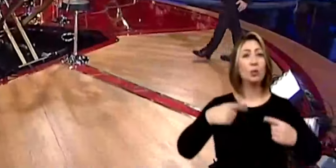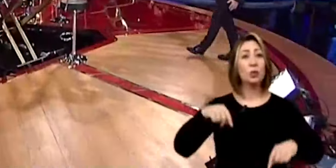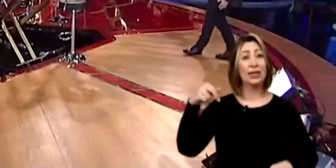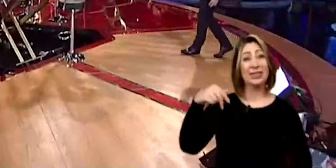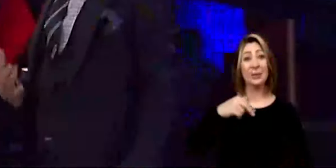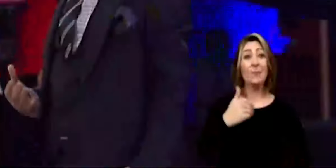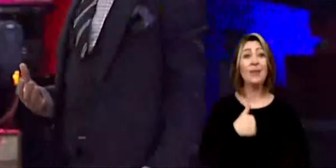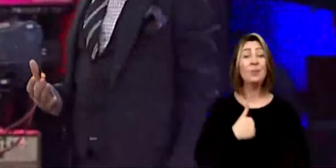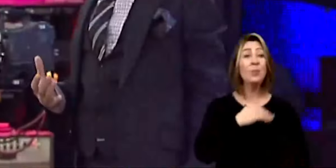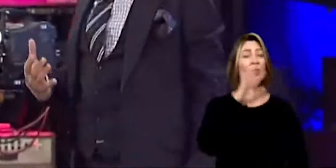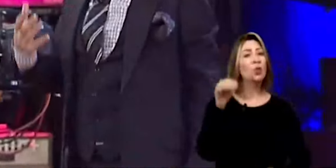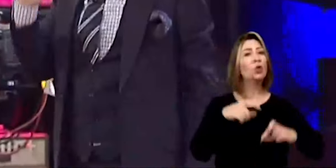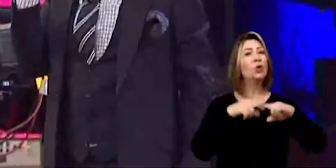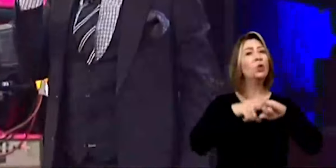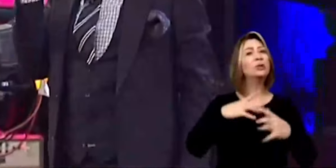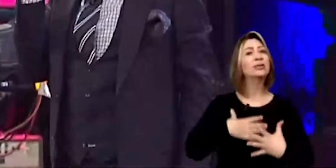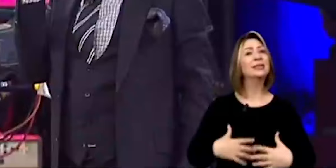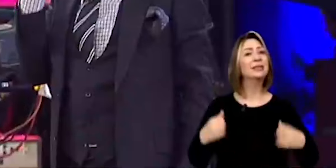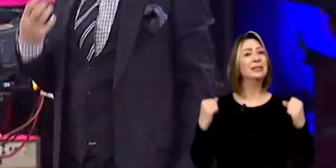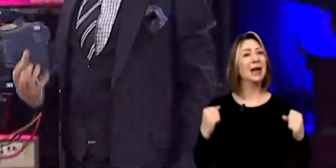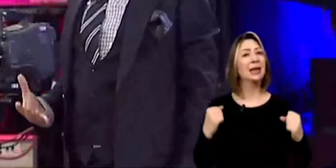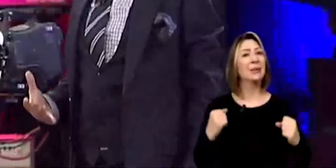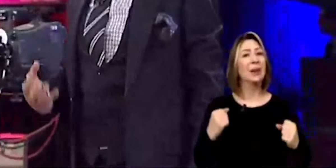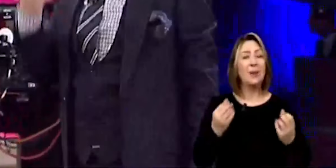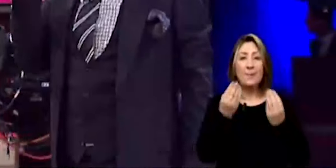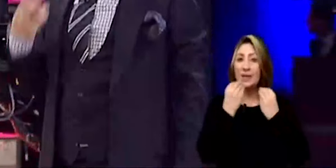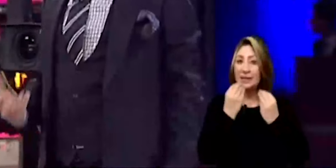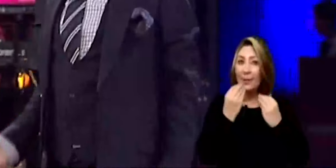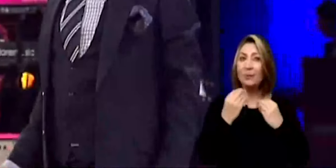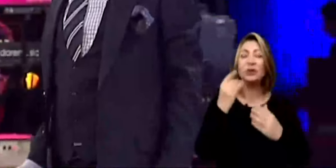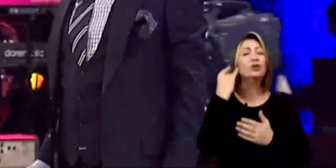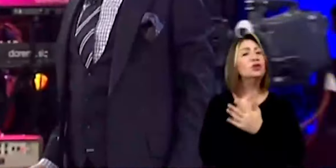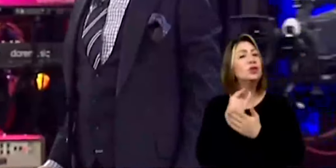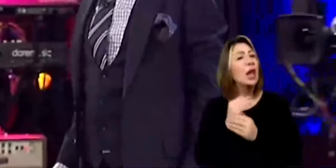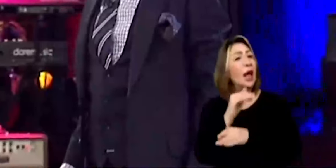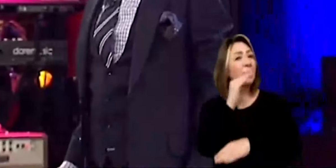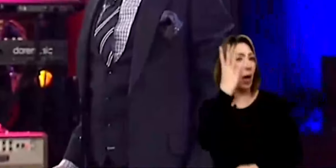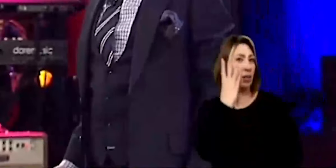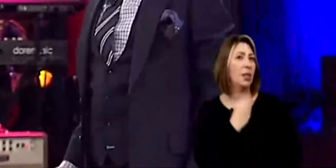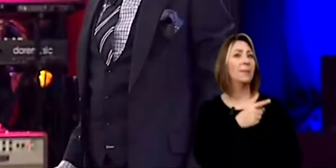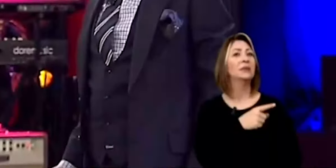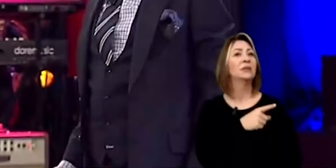girişimde benim bütün ruh sağlığımı, beslenmemi, cinsel hayatımı anlayabilir.